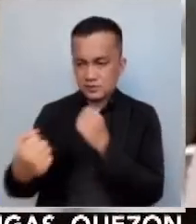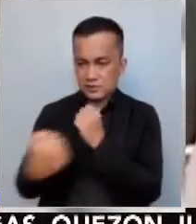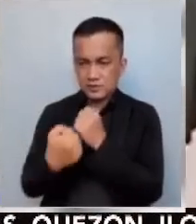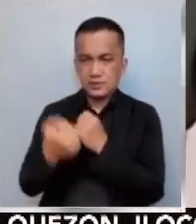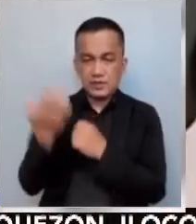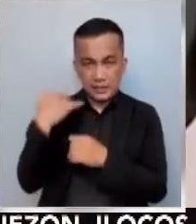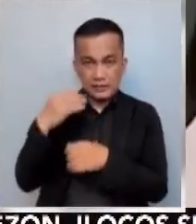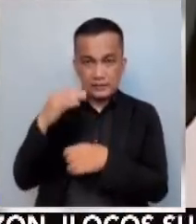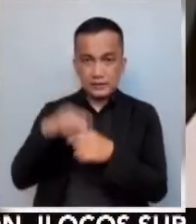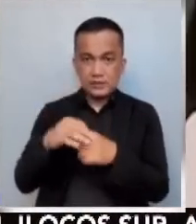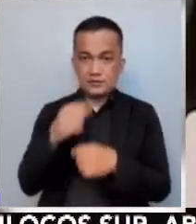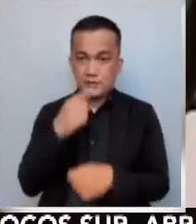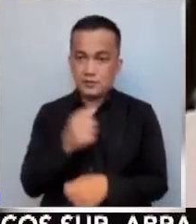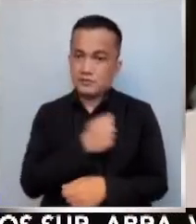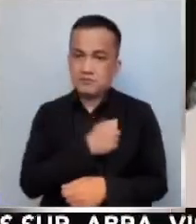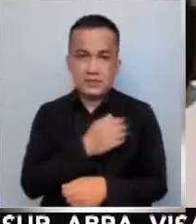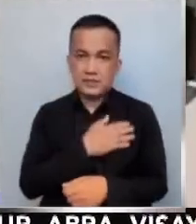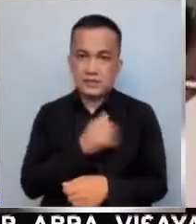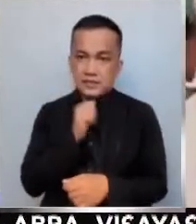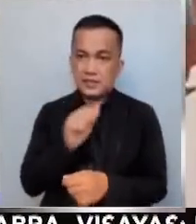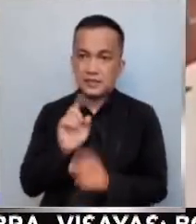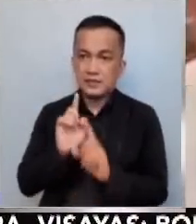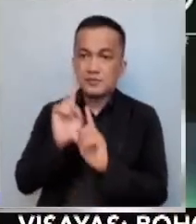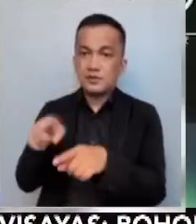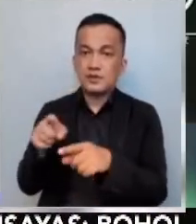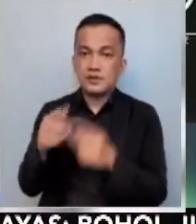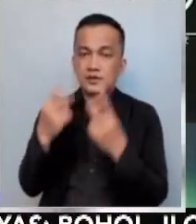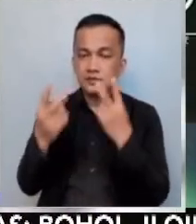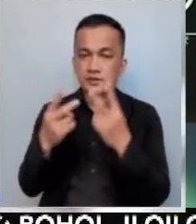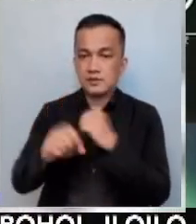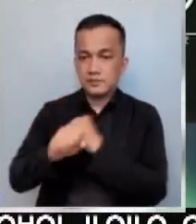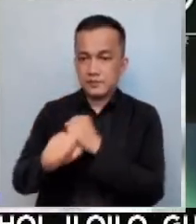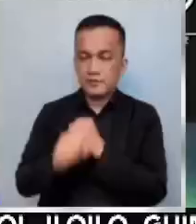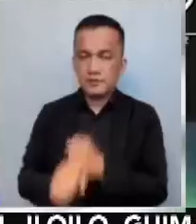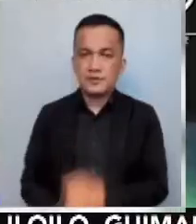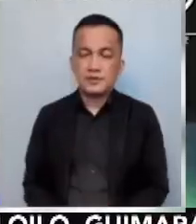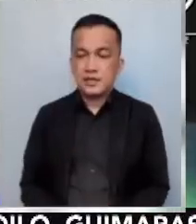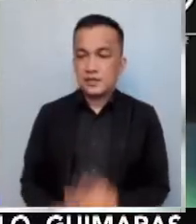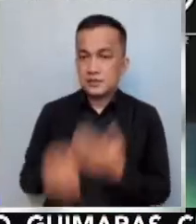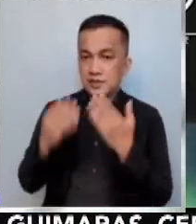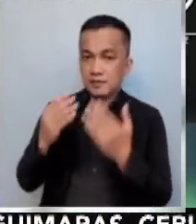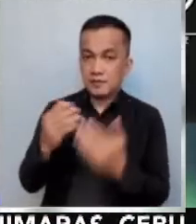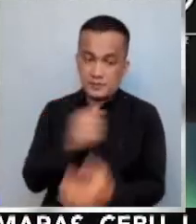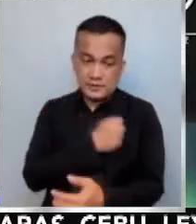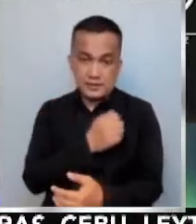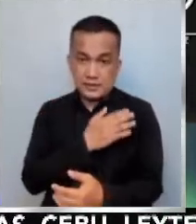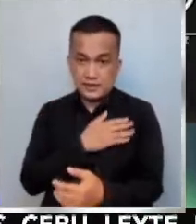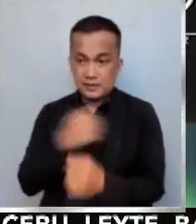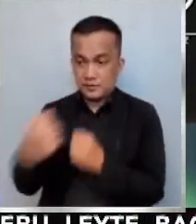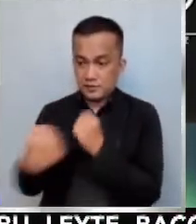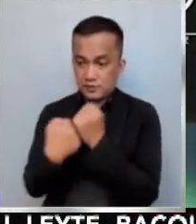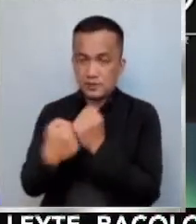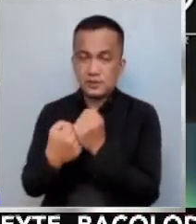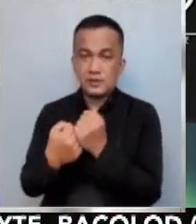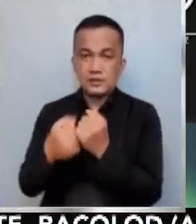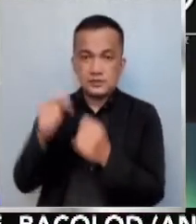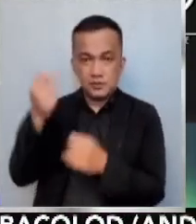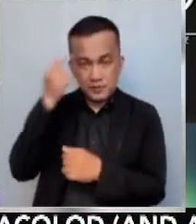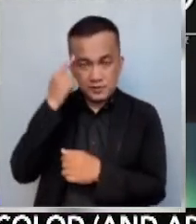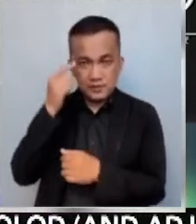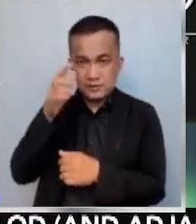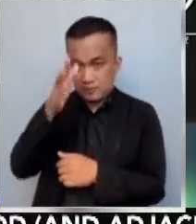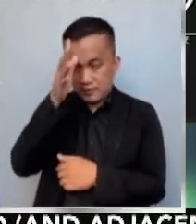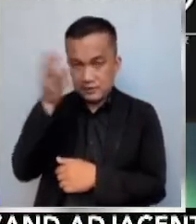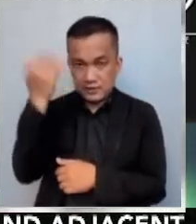kay Inday Sara, hindi siya nakabisita noon para mangampanya. Nagpapasalamat din siya sa suporta nila sa administrasyon ng kanyang amang si dating